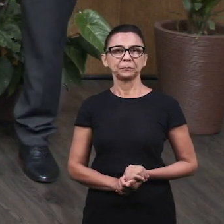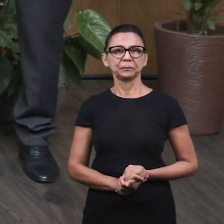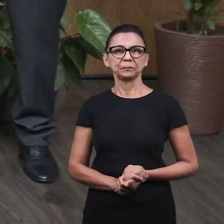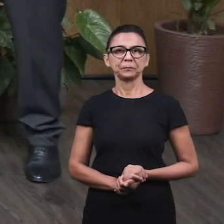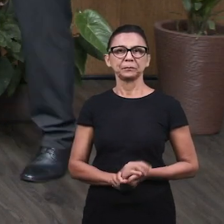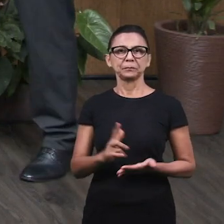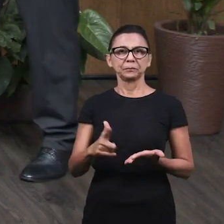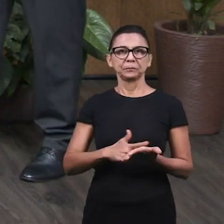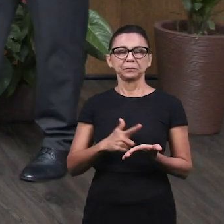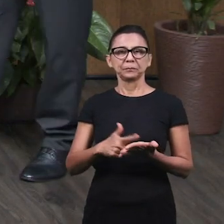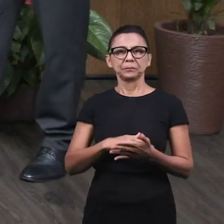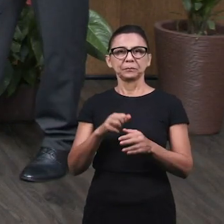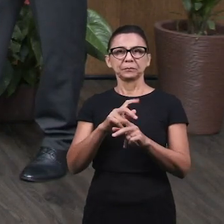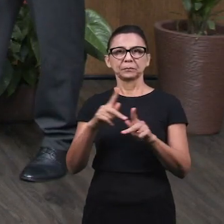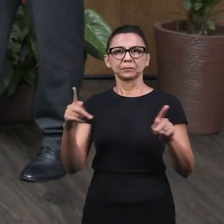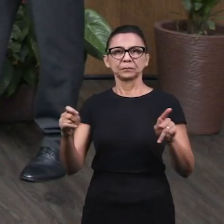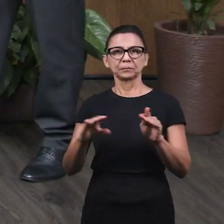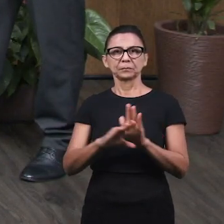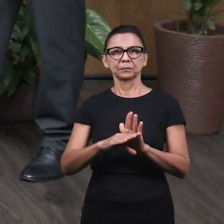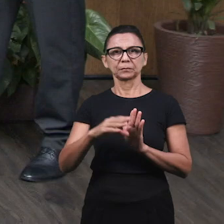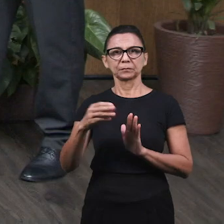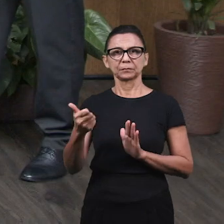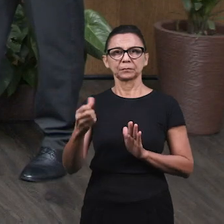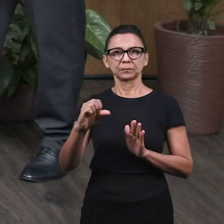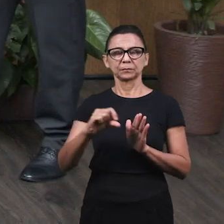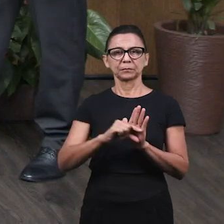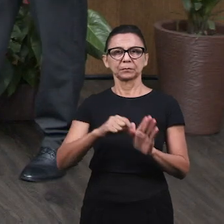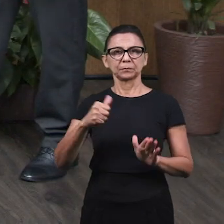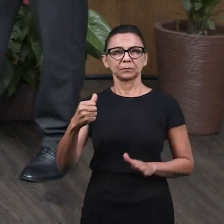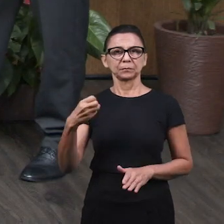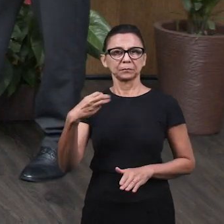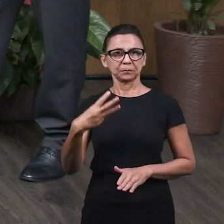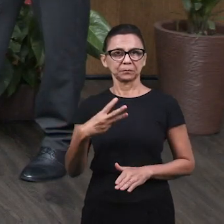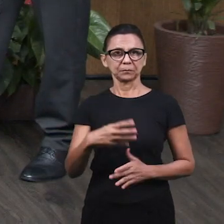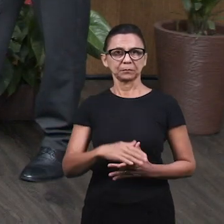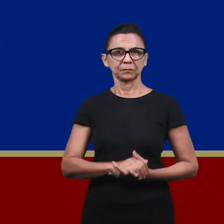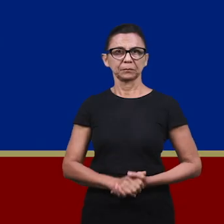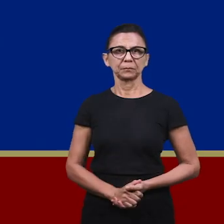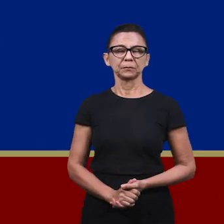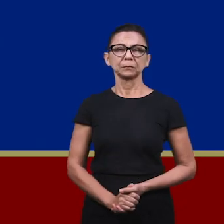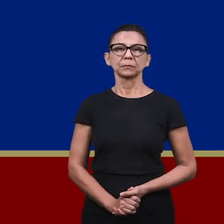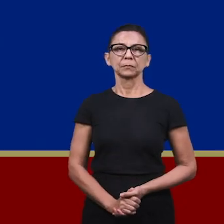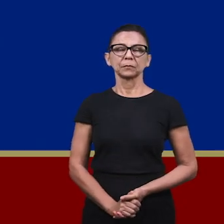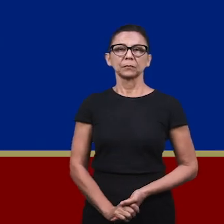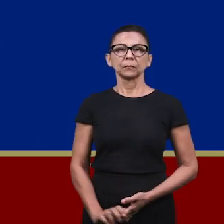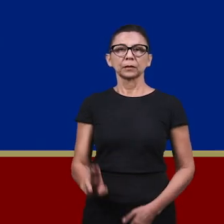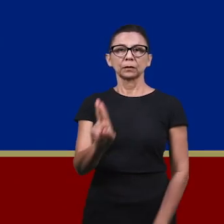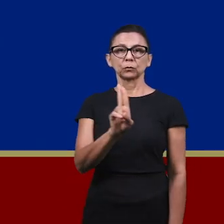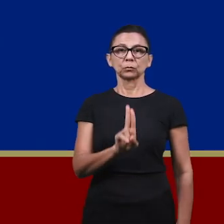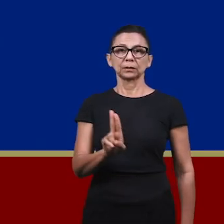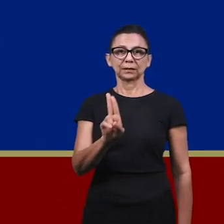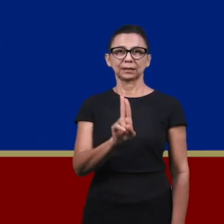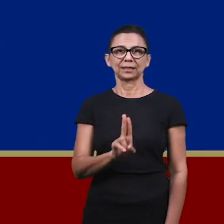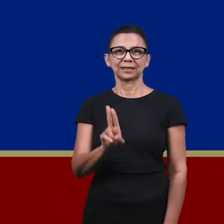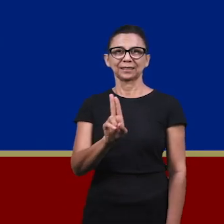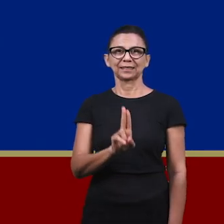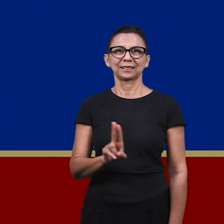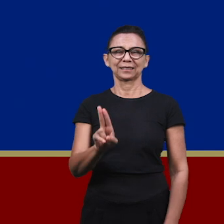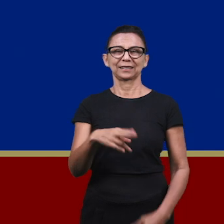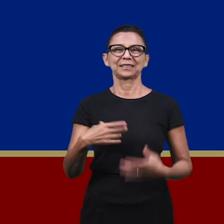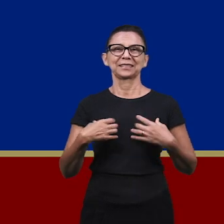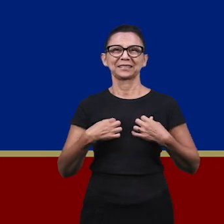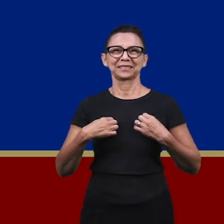Apocalypse chapitre 19, verset 13. Il était habillé avec une